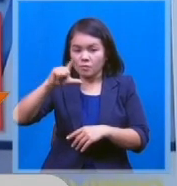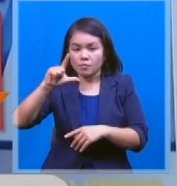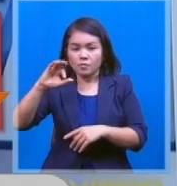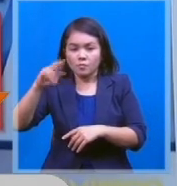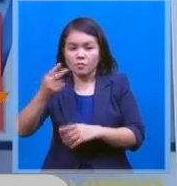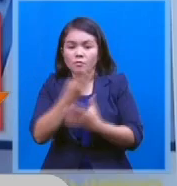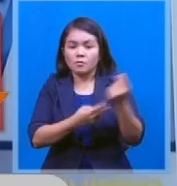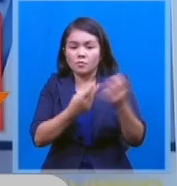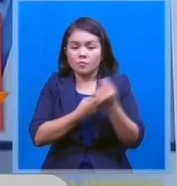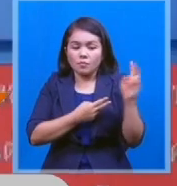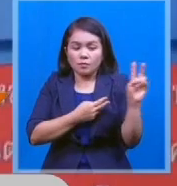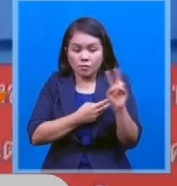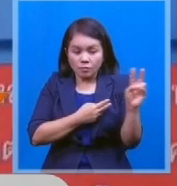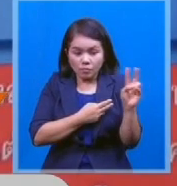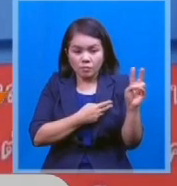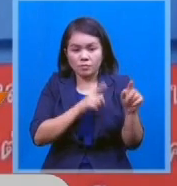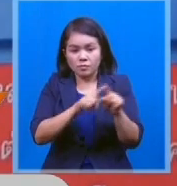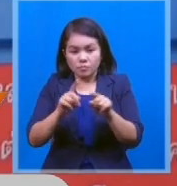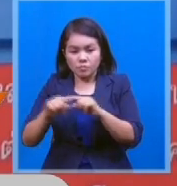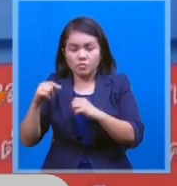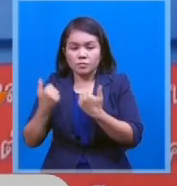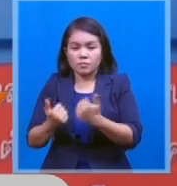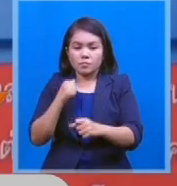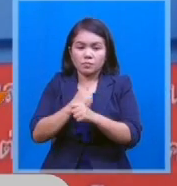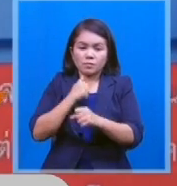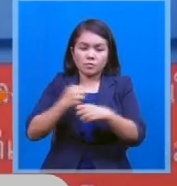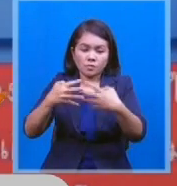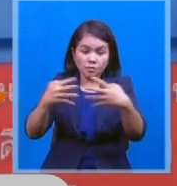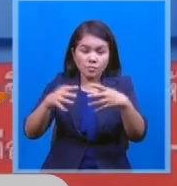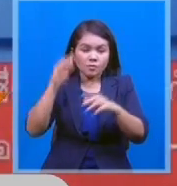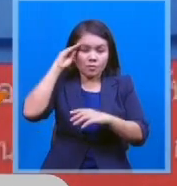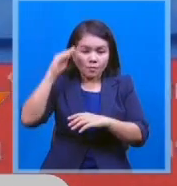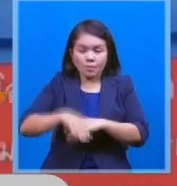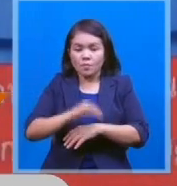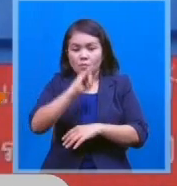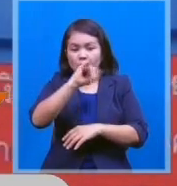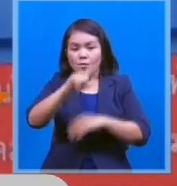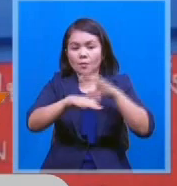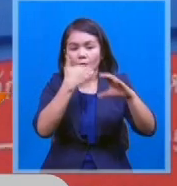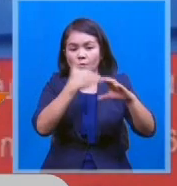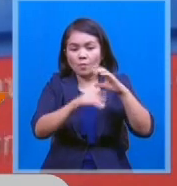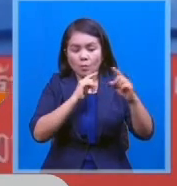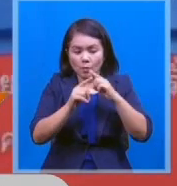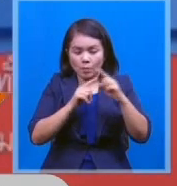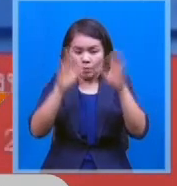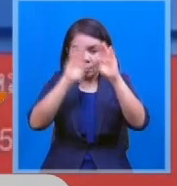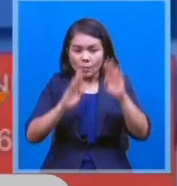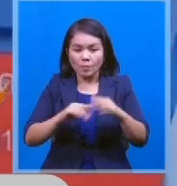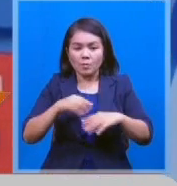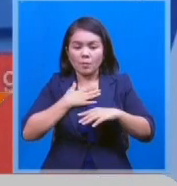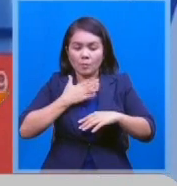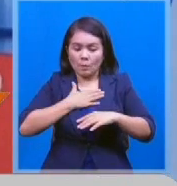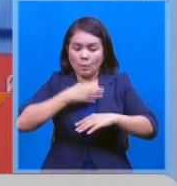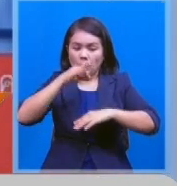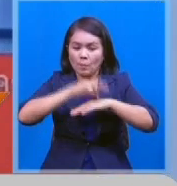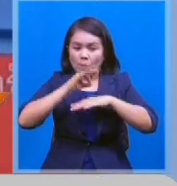สามีภรรยาเจ้าของธุรกิจอลูมิเนียมนะครับซึ่งปลอมลายเป็นผู้บัญชาการตำรวจแห่งชาติและผู้บัญชาการตำรวจตรวจคนเข้